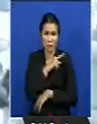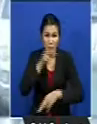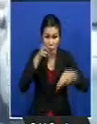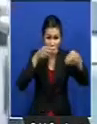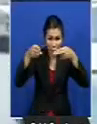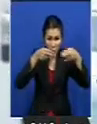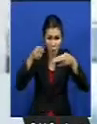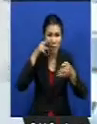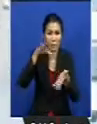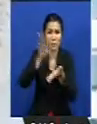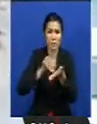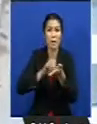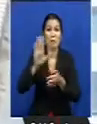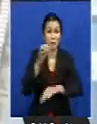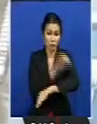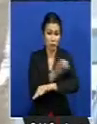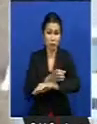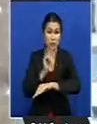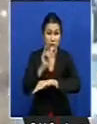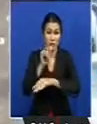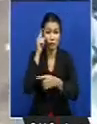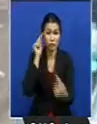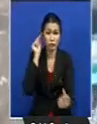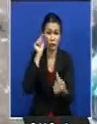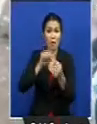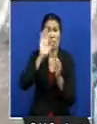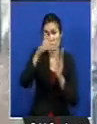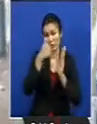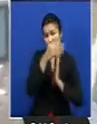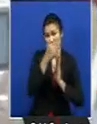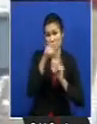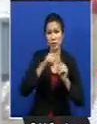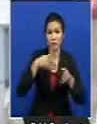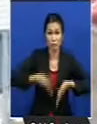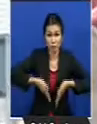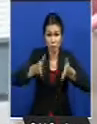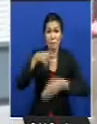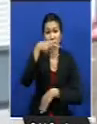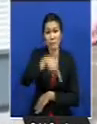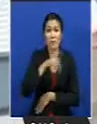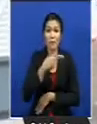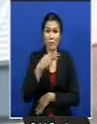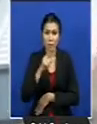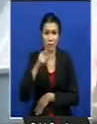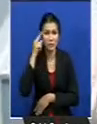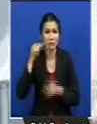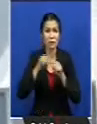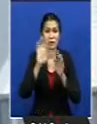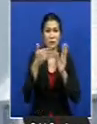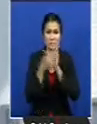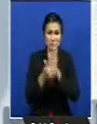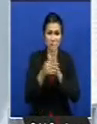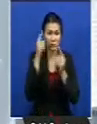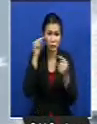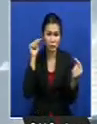ที่หมวดการทางอยุธยาจุดปลายทางของรถยนต์จากสายเหนือถนนพหลโยธินและบริเวณของถนนมิตรภาพสายอีสานที่เข้ามาบร